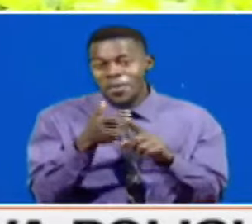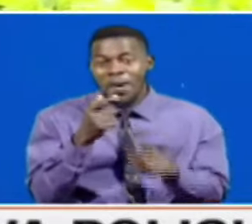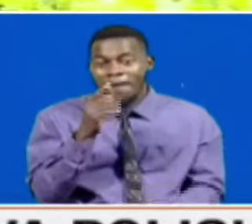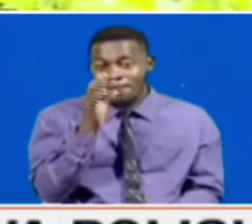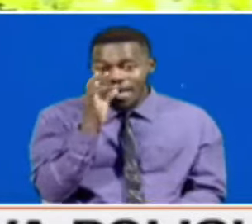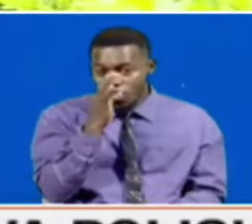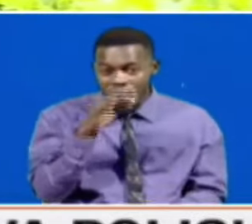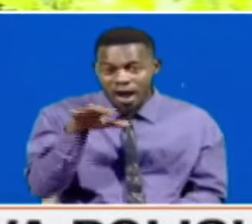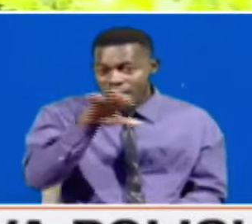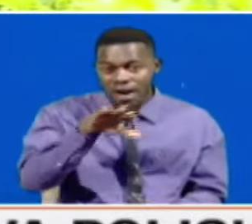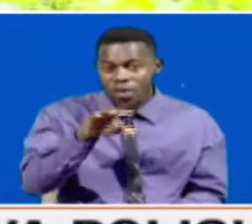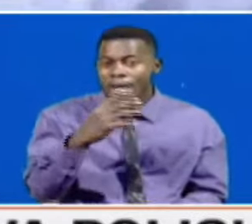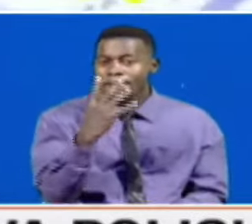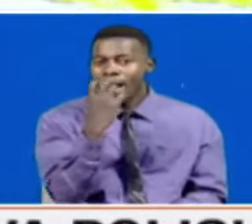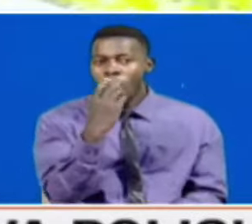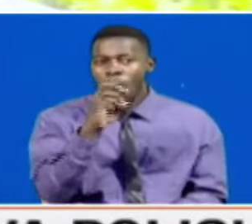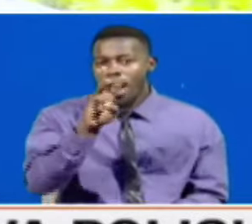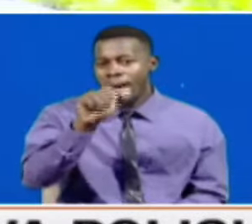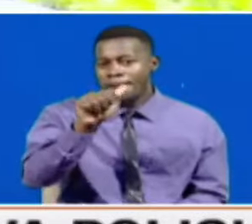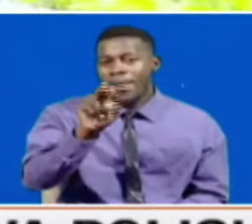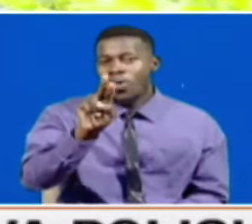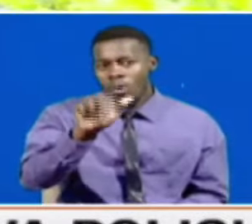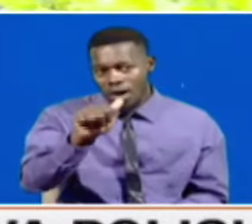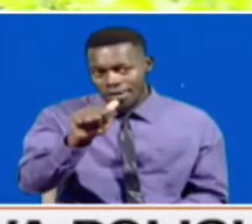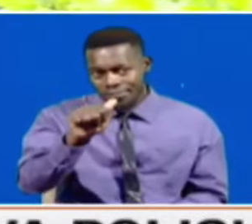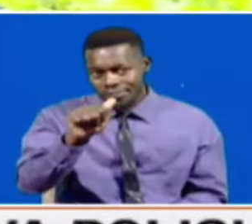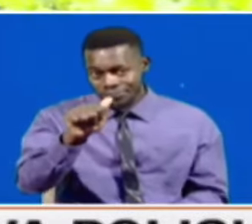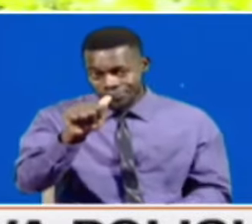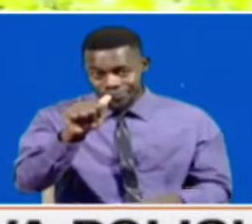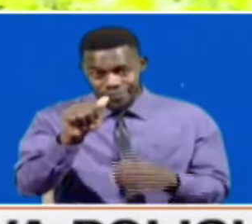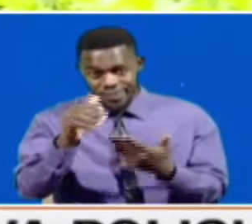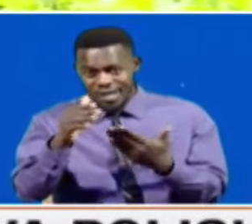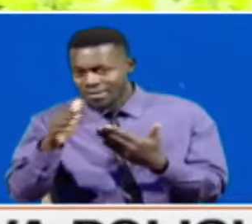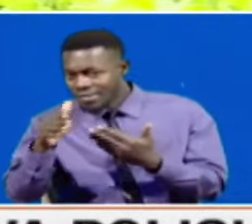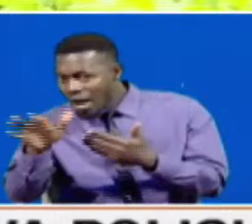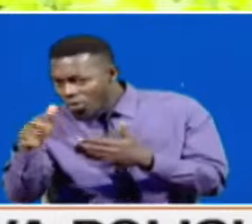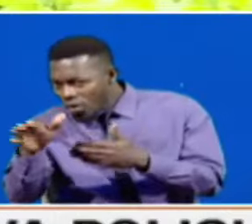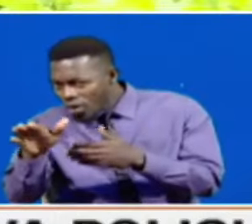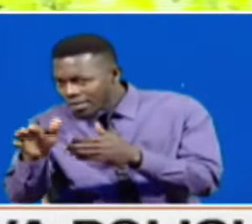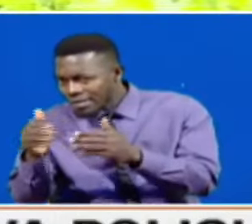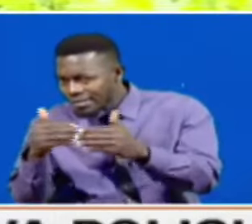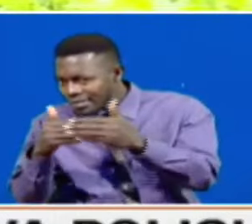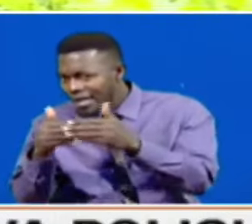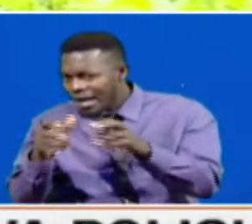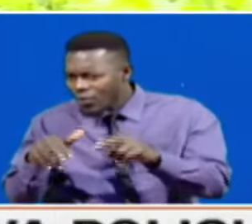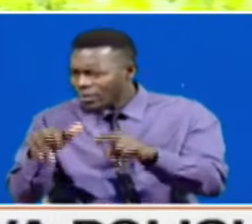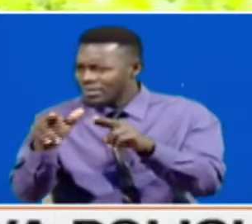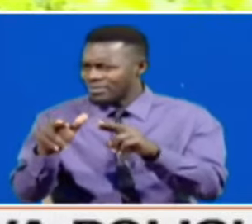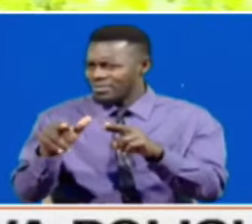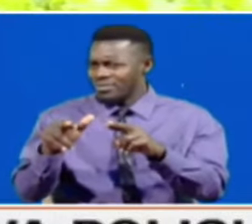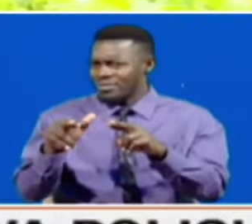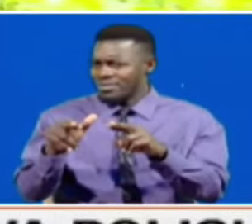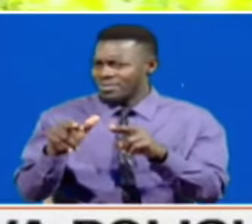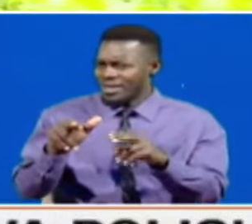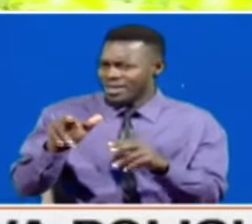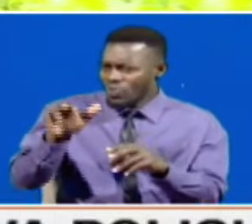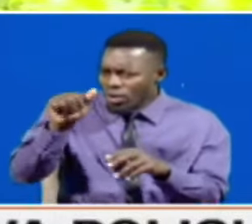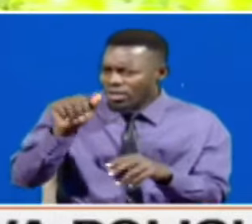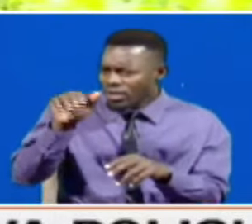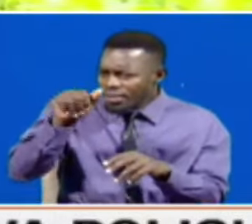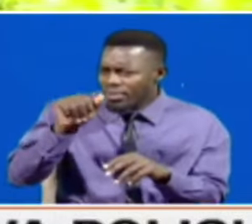ikela pande Ile ikiwa pande Ile ya barabara ya Chini Nikita nambia Come come